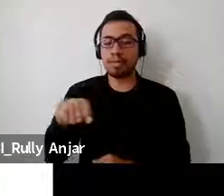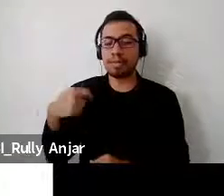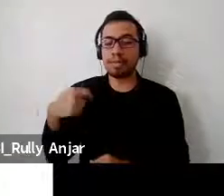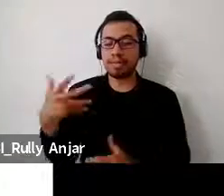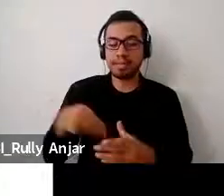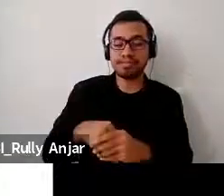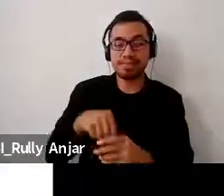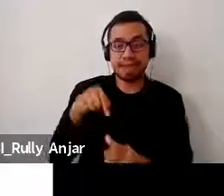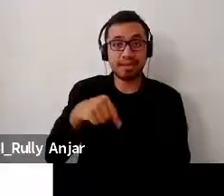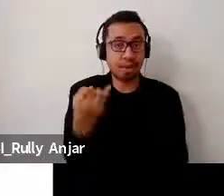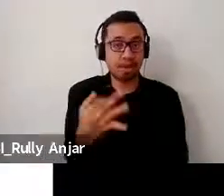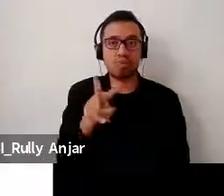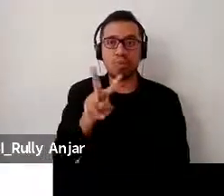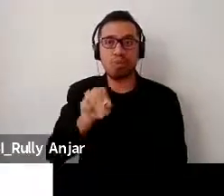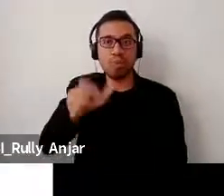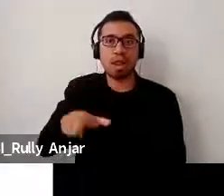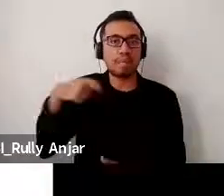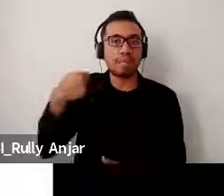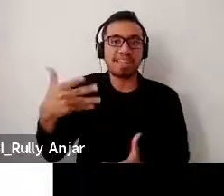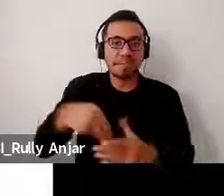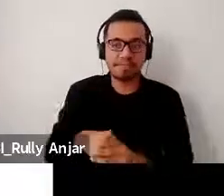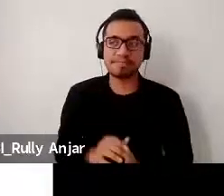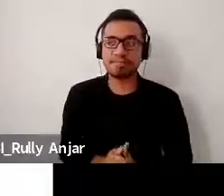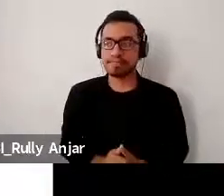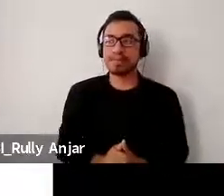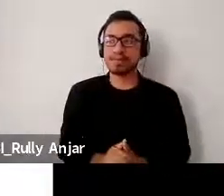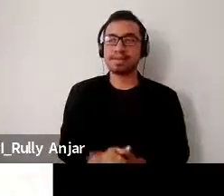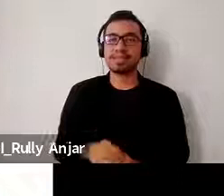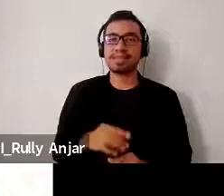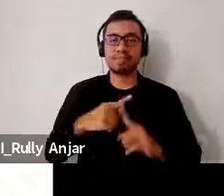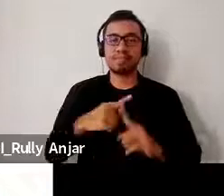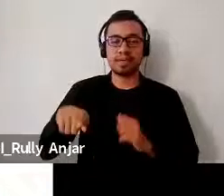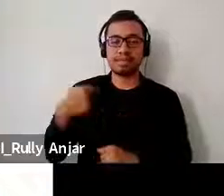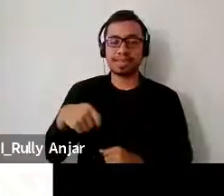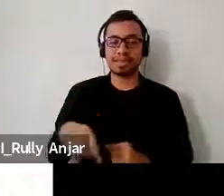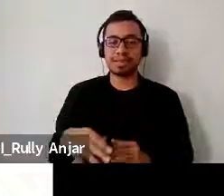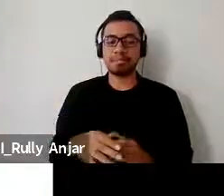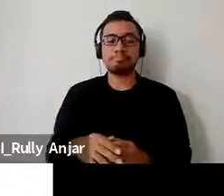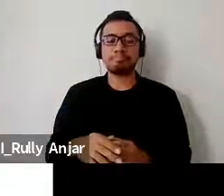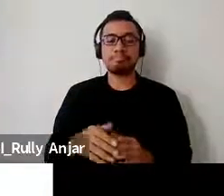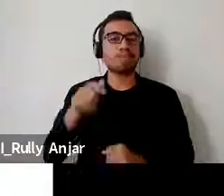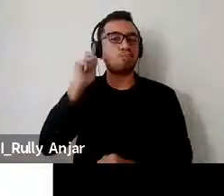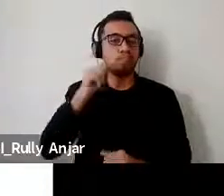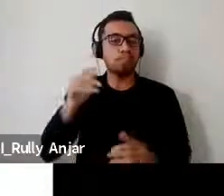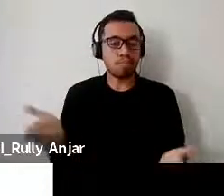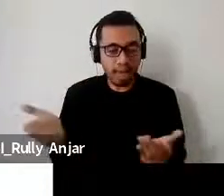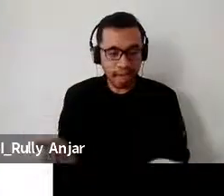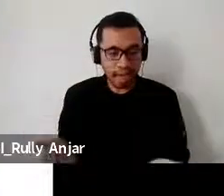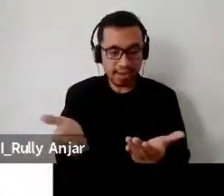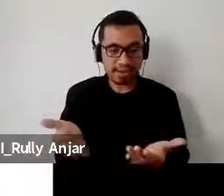menteri. Tapi Menteri Pemberdayaan Perempuan dan Perlindungan Anak yang notabene dianggap sebagai kementerian